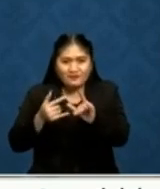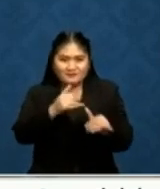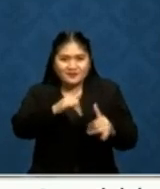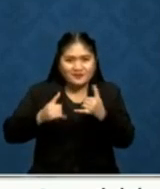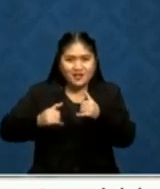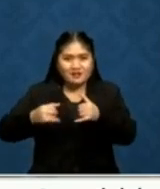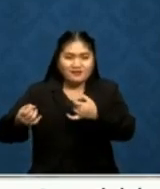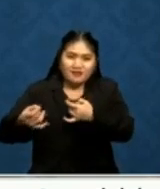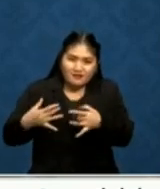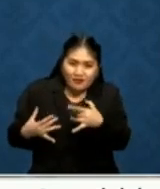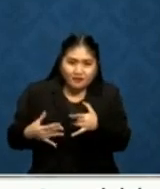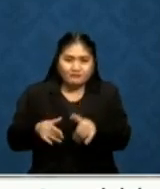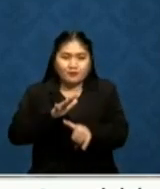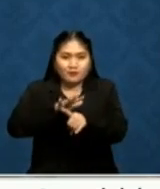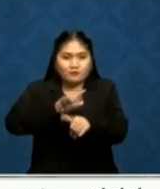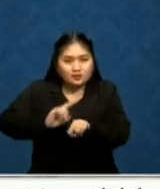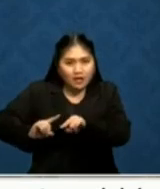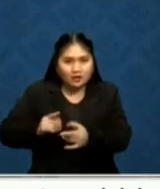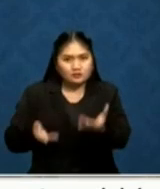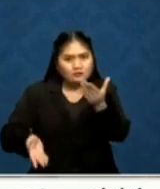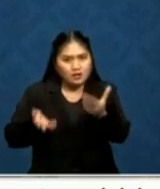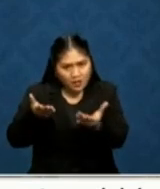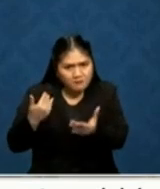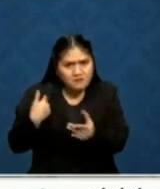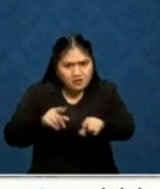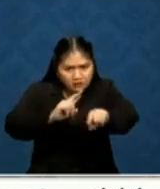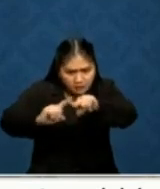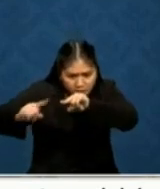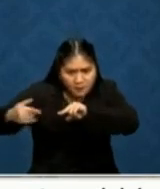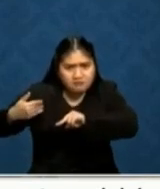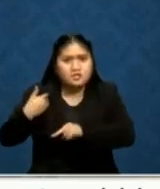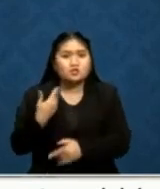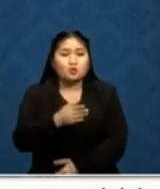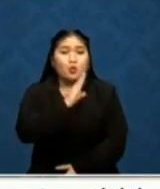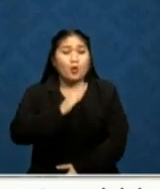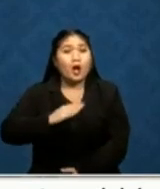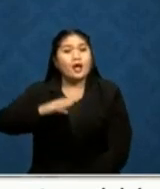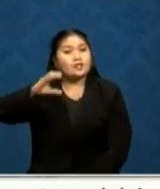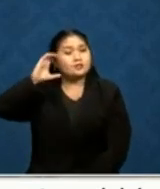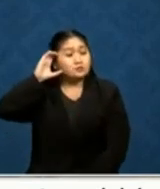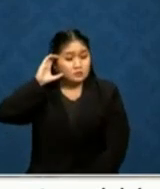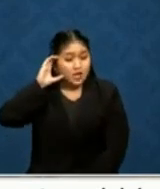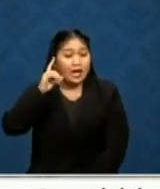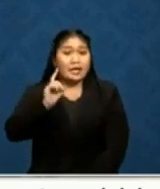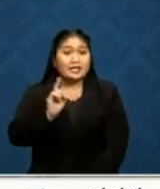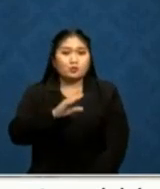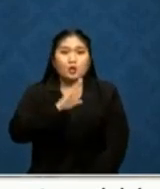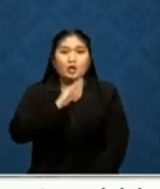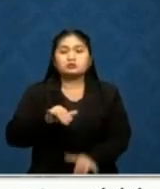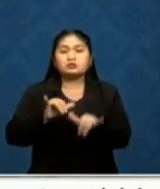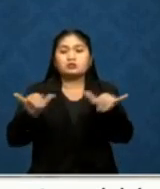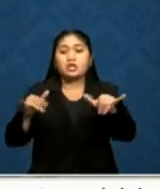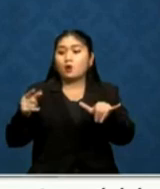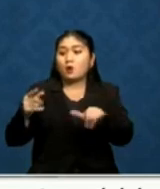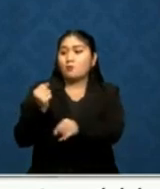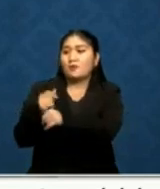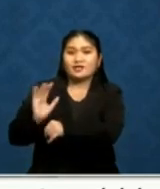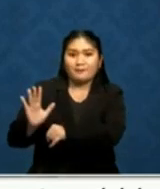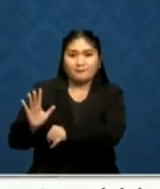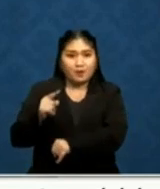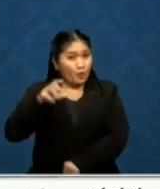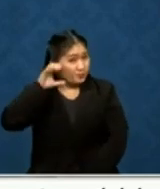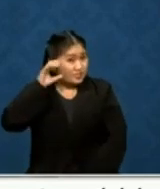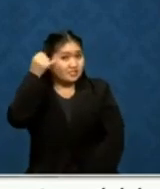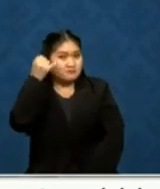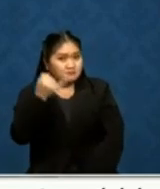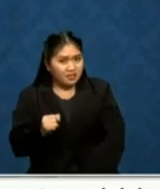ได้เกิดได้ทุกบริบทแล้วก็ความเชื่อที่ว่าถ้าเราเฉยๆแล้วเขาจะไม่ทำเนี่ยเป็นความเชื่อที่ผิดและความเชื่อเ